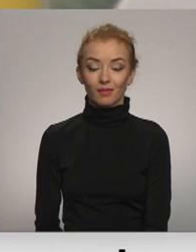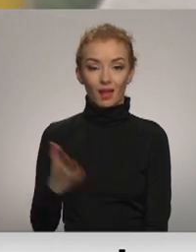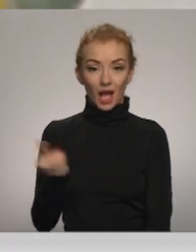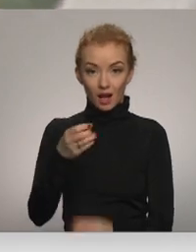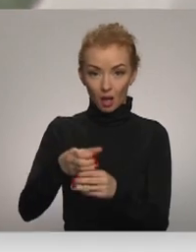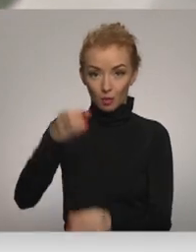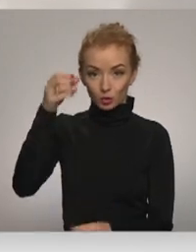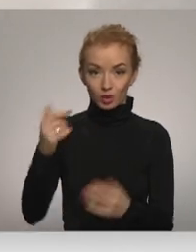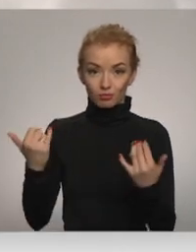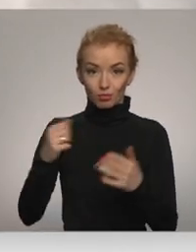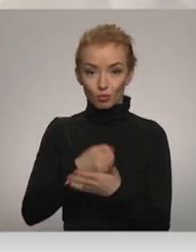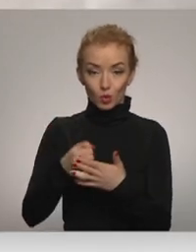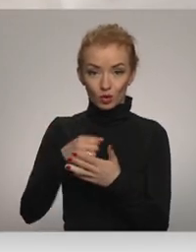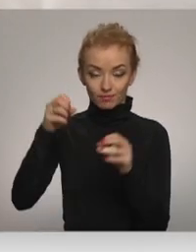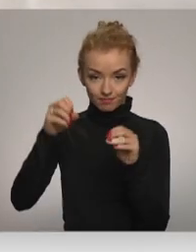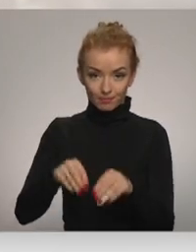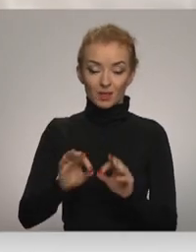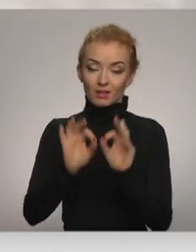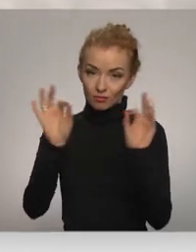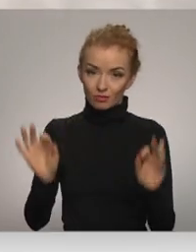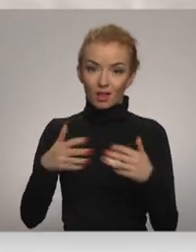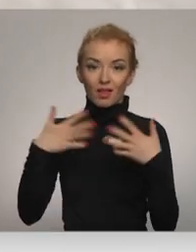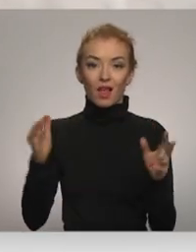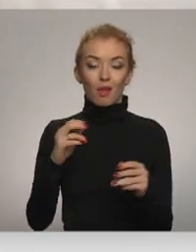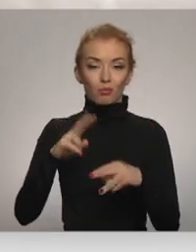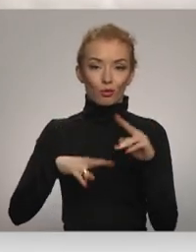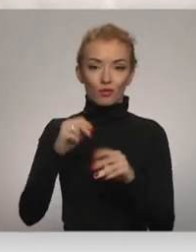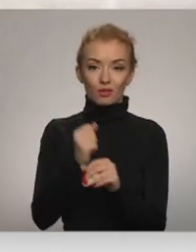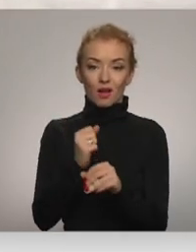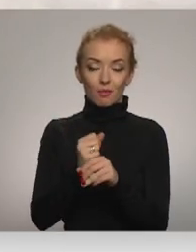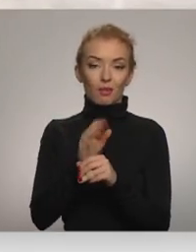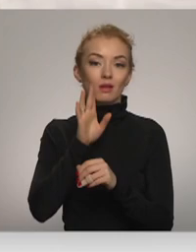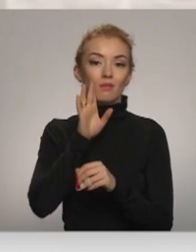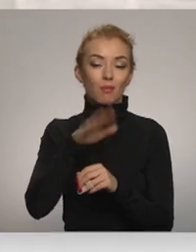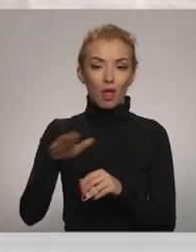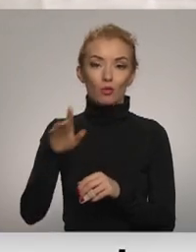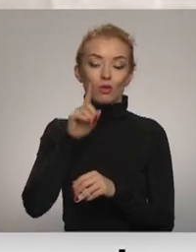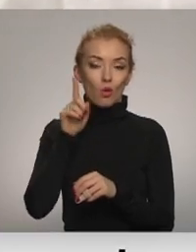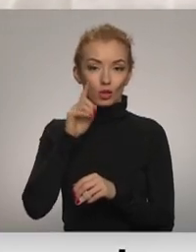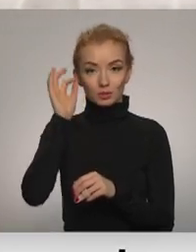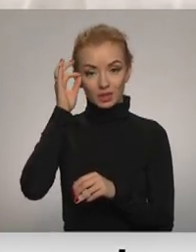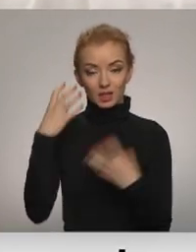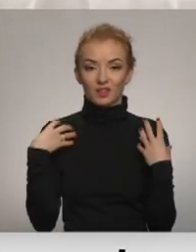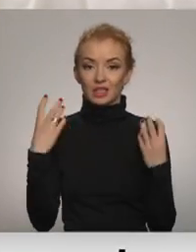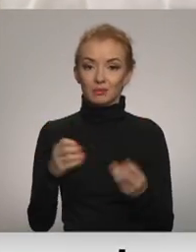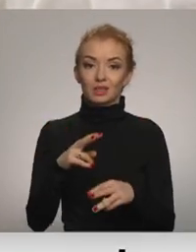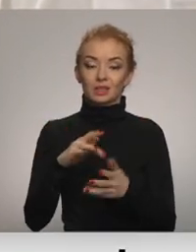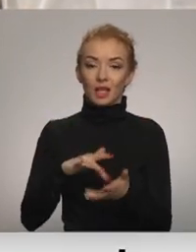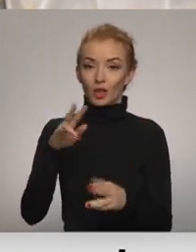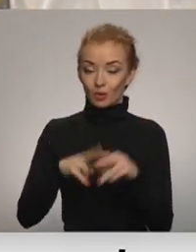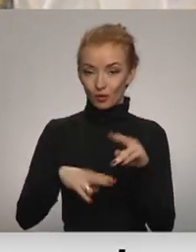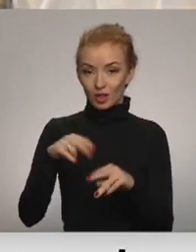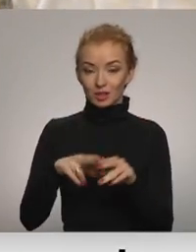kapsulas iemūrēšanu šodien dots starts lielajiem būvdarbiem topošā bērnu un jauniešu psihiskās veselības centra